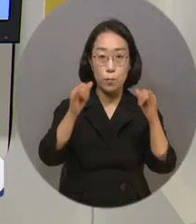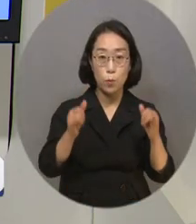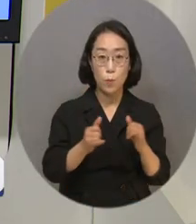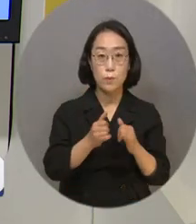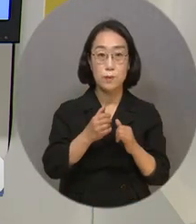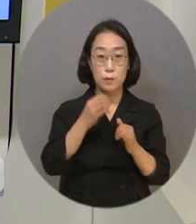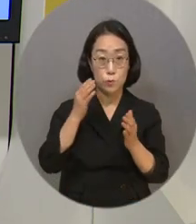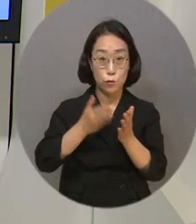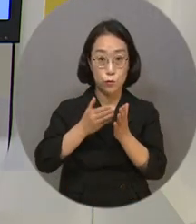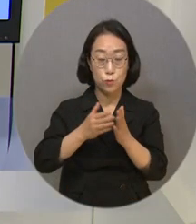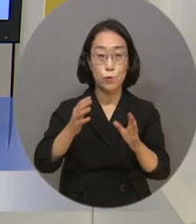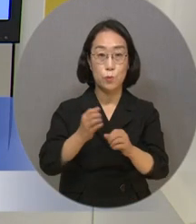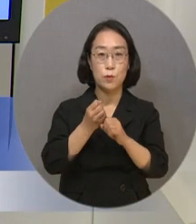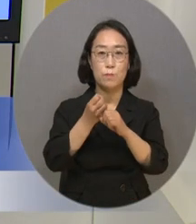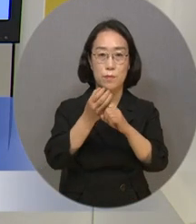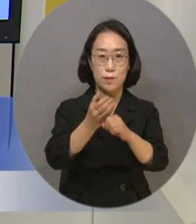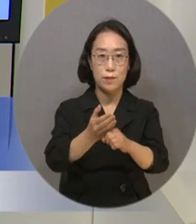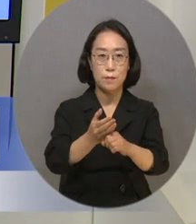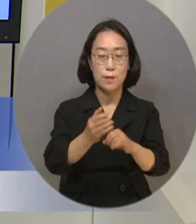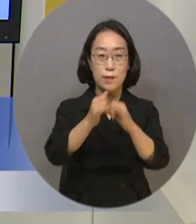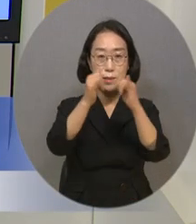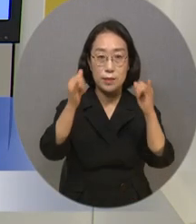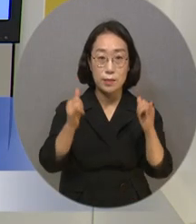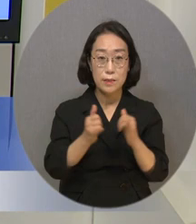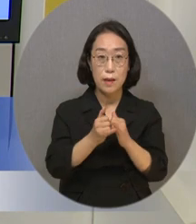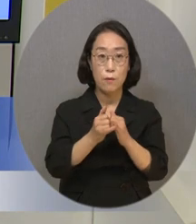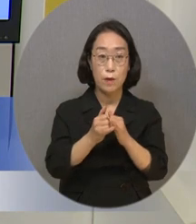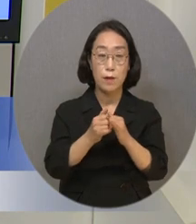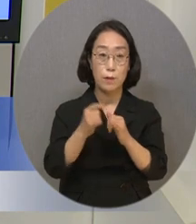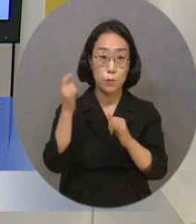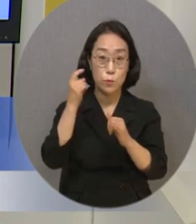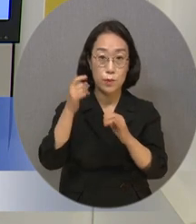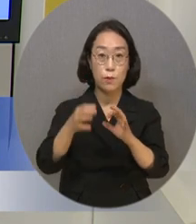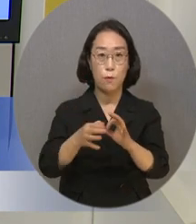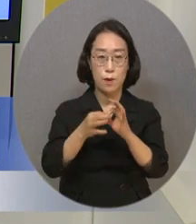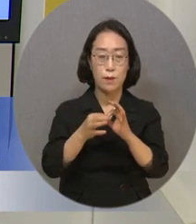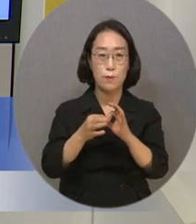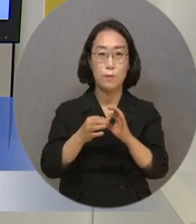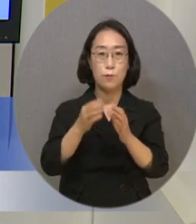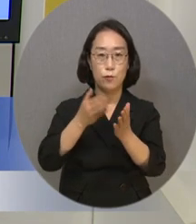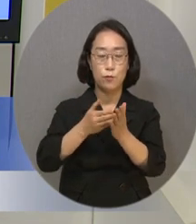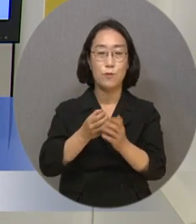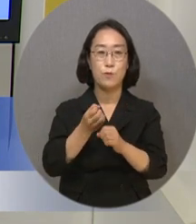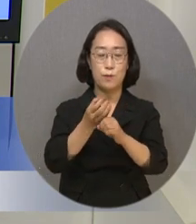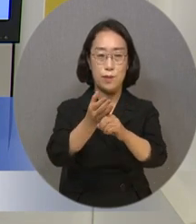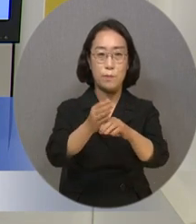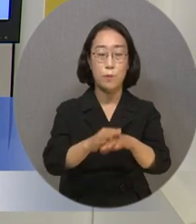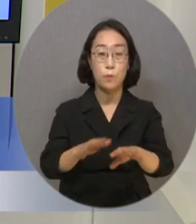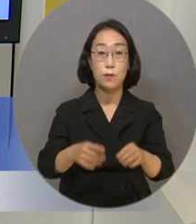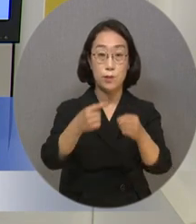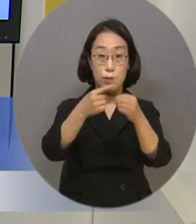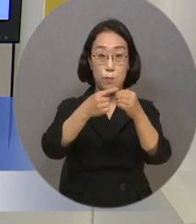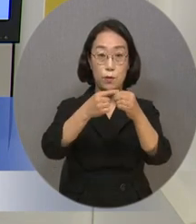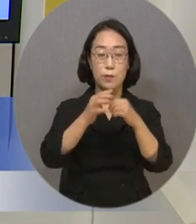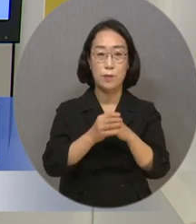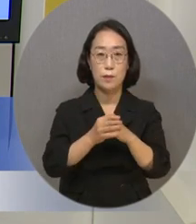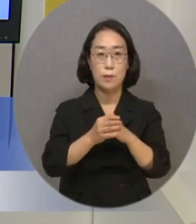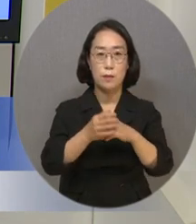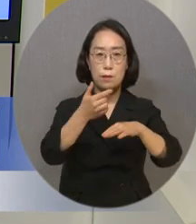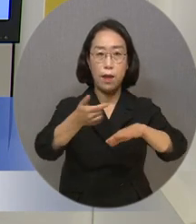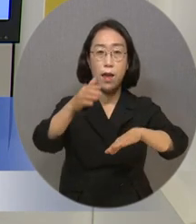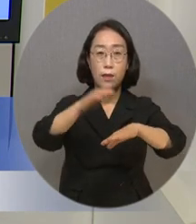브리핑 박정인입니다 웰페어뉴스와 함께 사회복지개 이슈를 만나봅니다 오늘의 첫 번째 기사는이